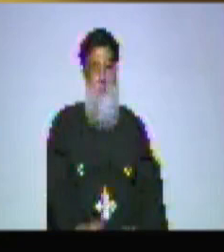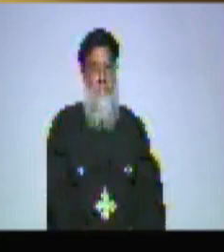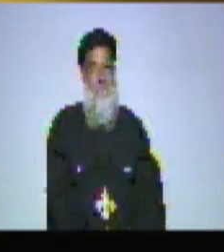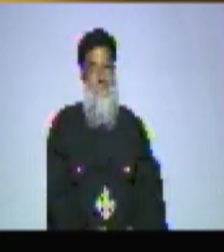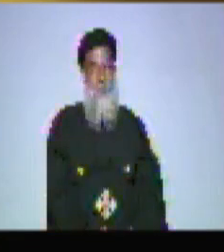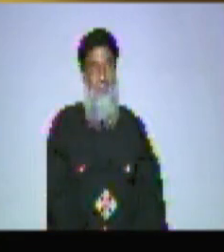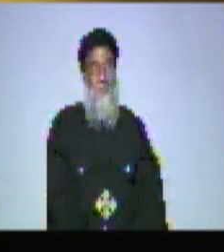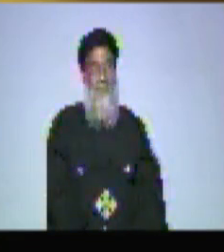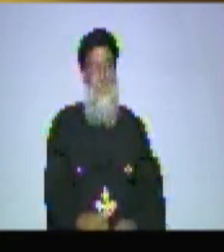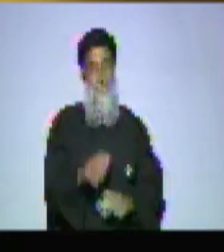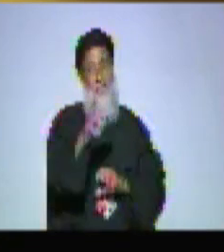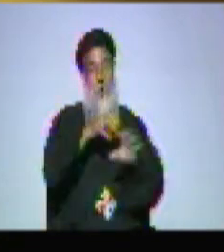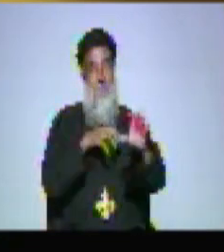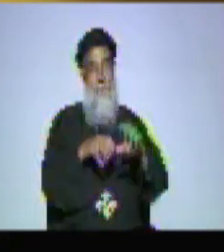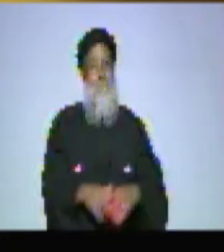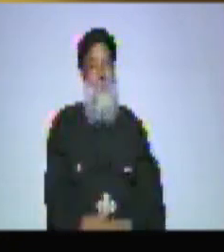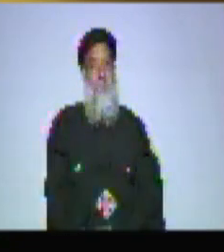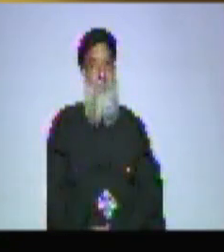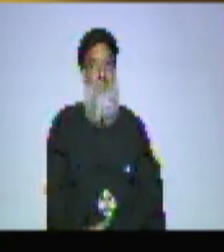يعني